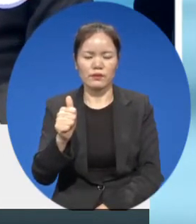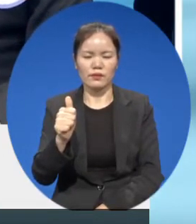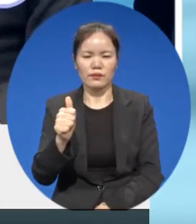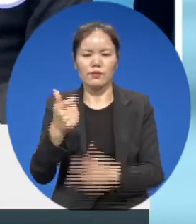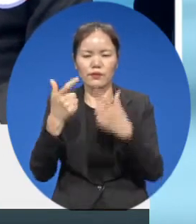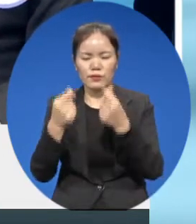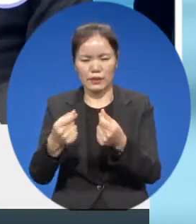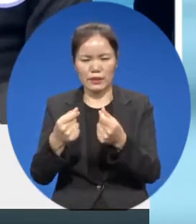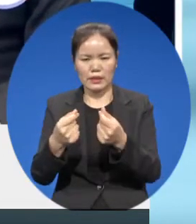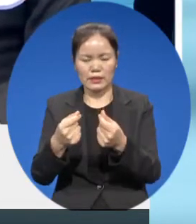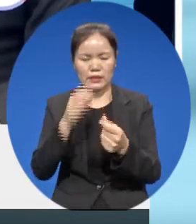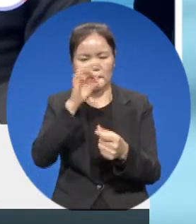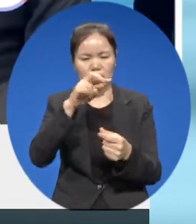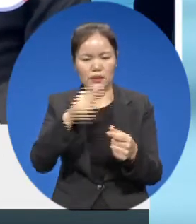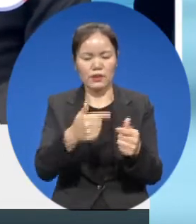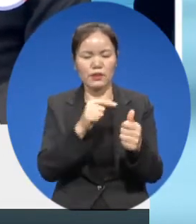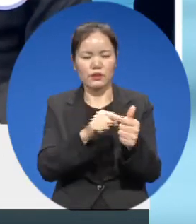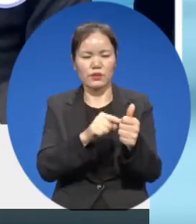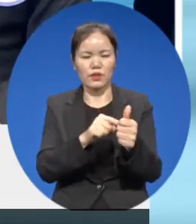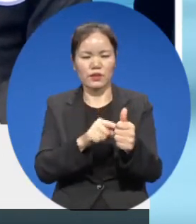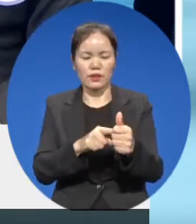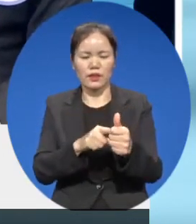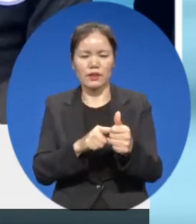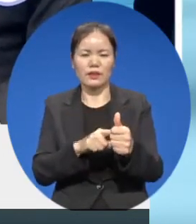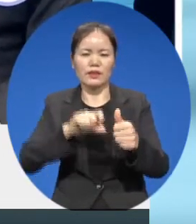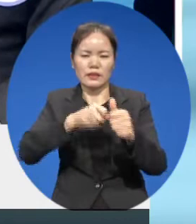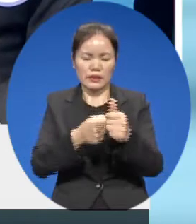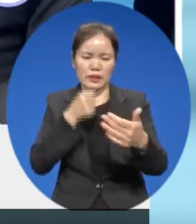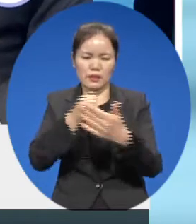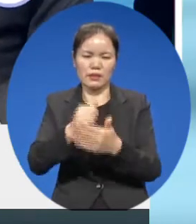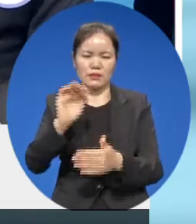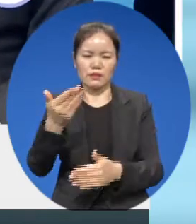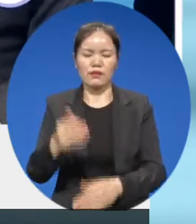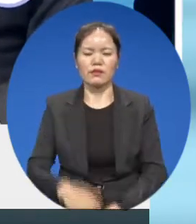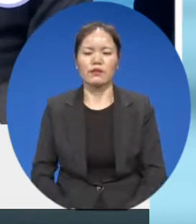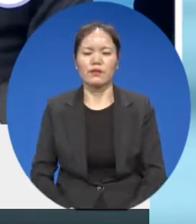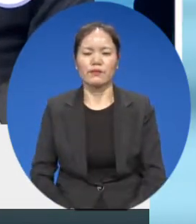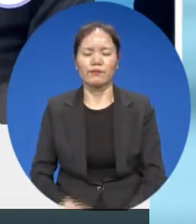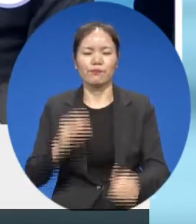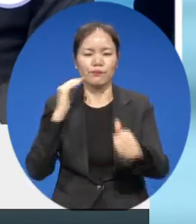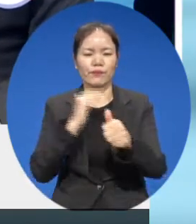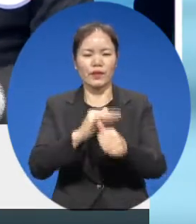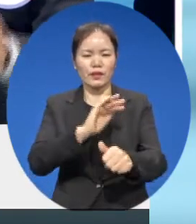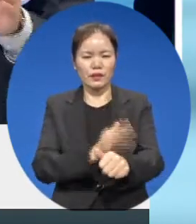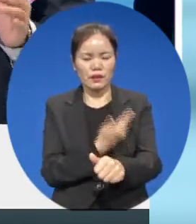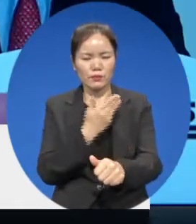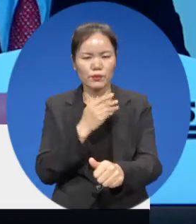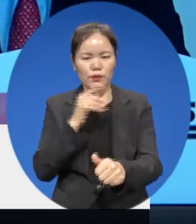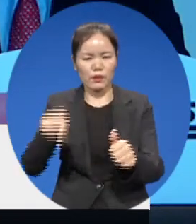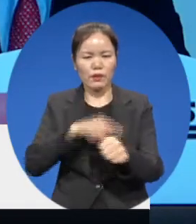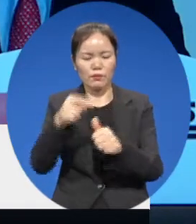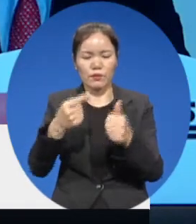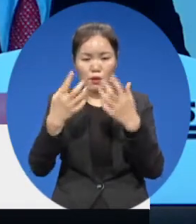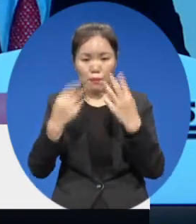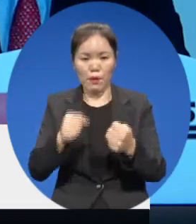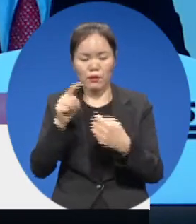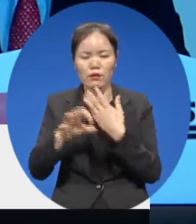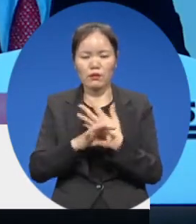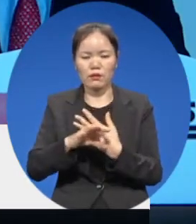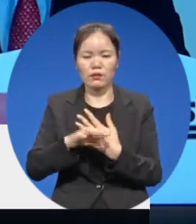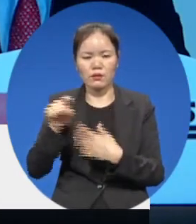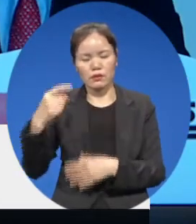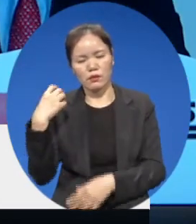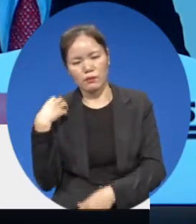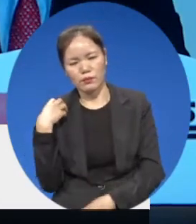같이 되버리는 겁니다 그럼 만약 국민적 여론으로 윤석열 총장에 대한 해임 우결이 잘못됐다는 열애 높아지면 그 부담은 이제 추장 나뿐만이 아니라